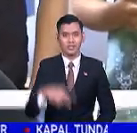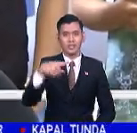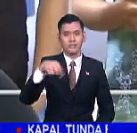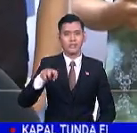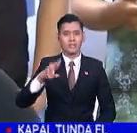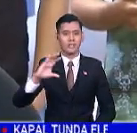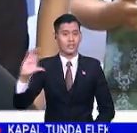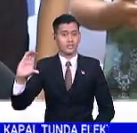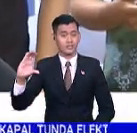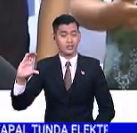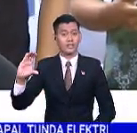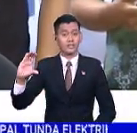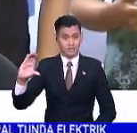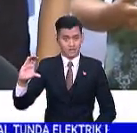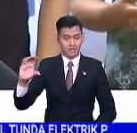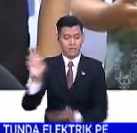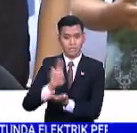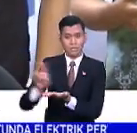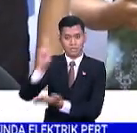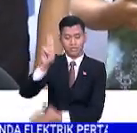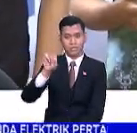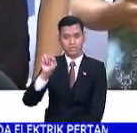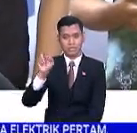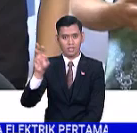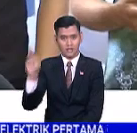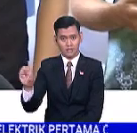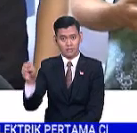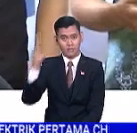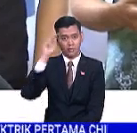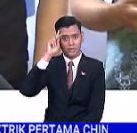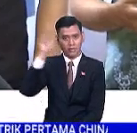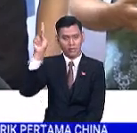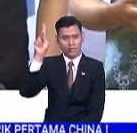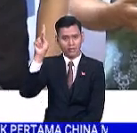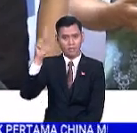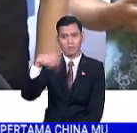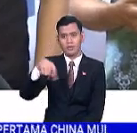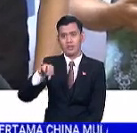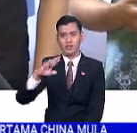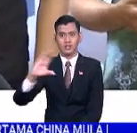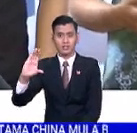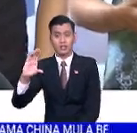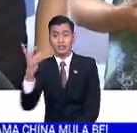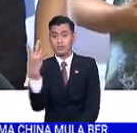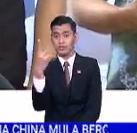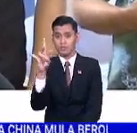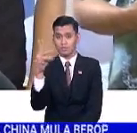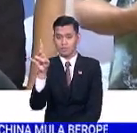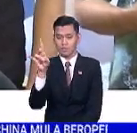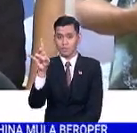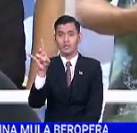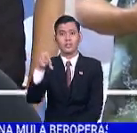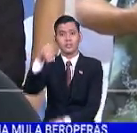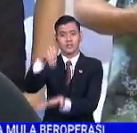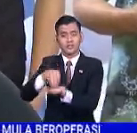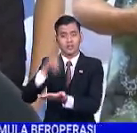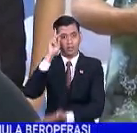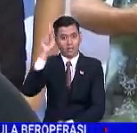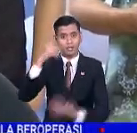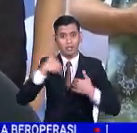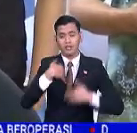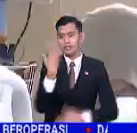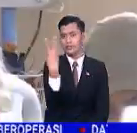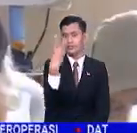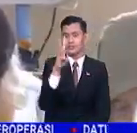PKRC Kampus Kesihatan USM ini adalah PKRC yang ke-17 di negeri Kelantan. Buat masa ini kita mempunyai 16